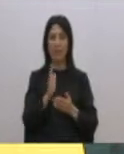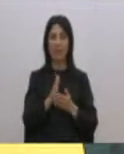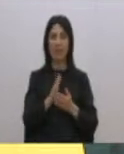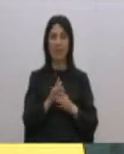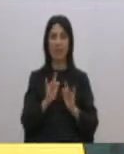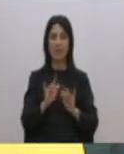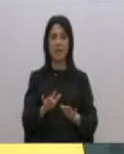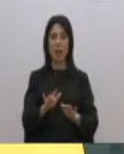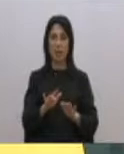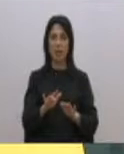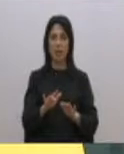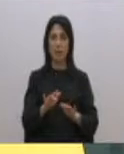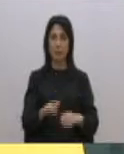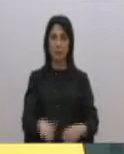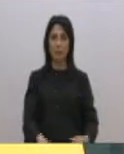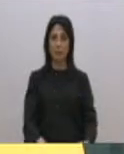საქმე